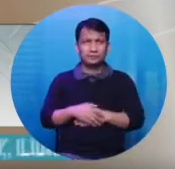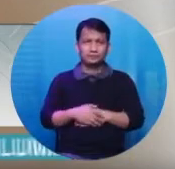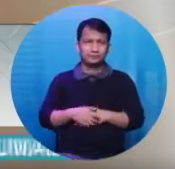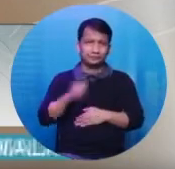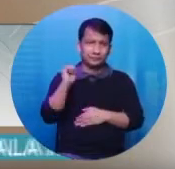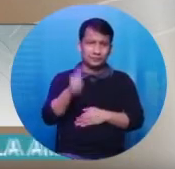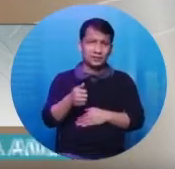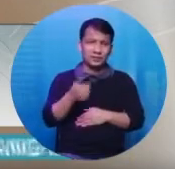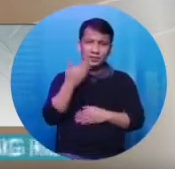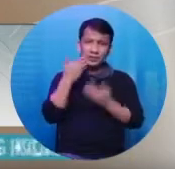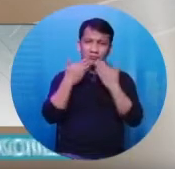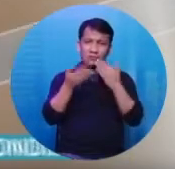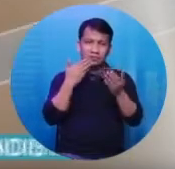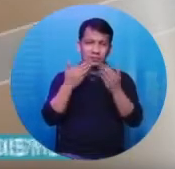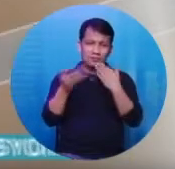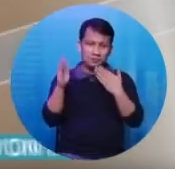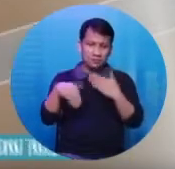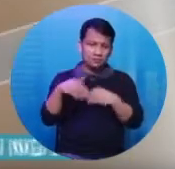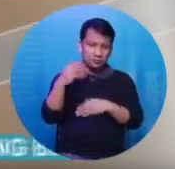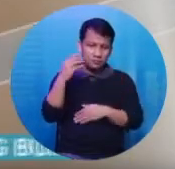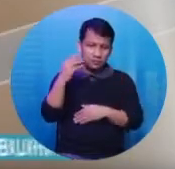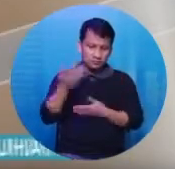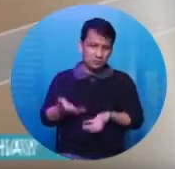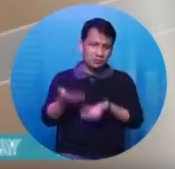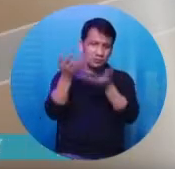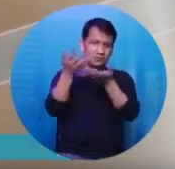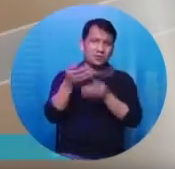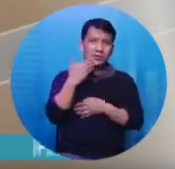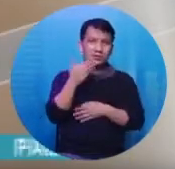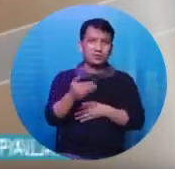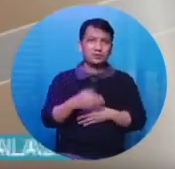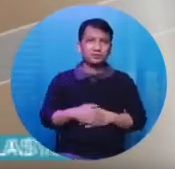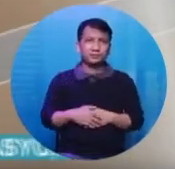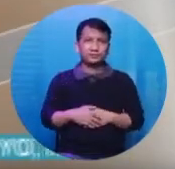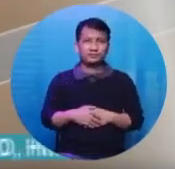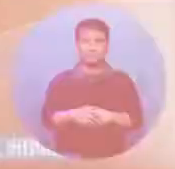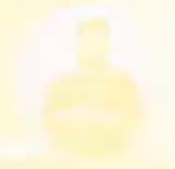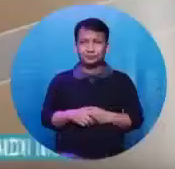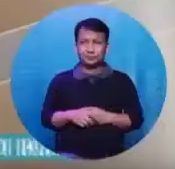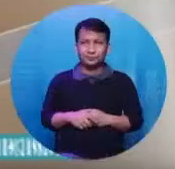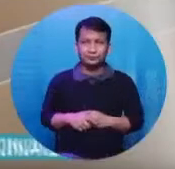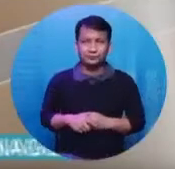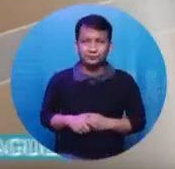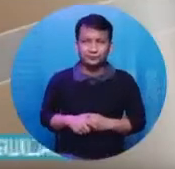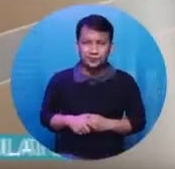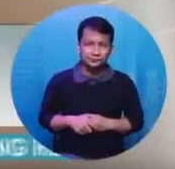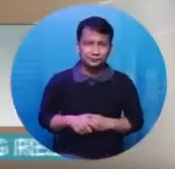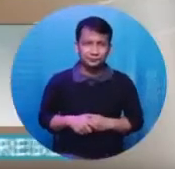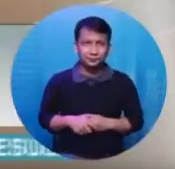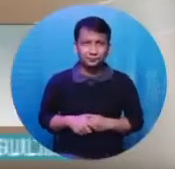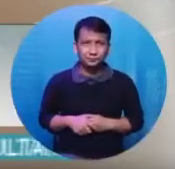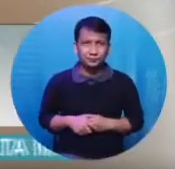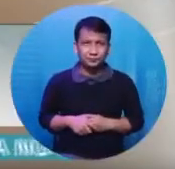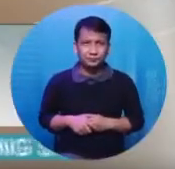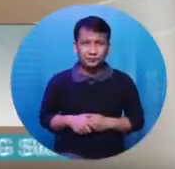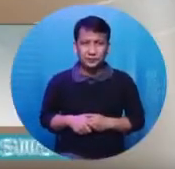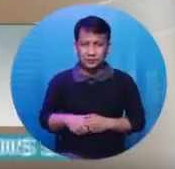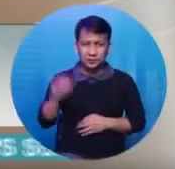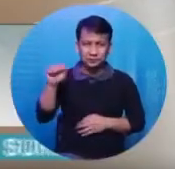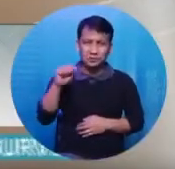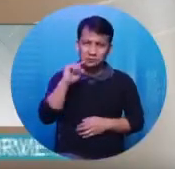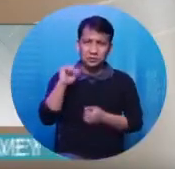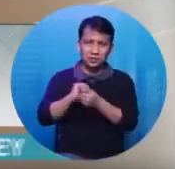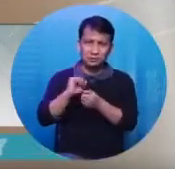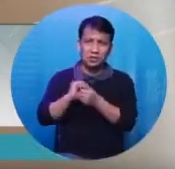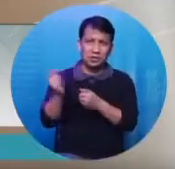Sige po. Sarge, maraming salamat, Sarge. Ha? Mabuhay ka, madam. Okay po. Salamat, sir. Thank you. Miss Isa. Po. Sige po.